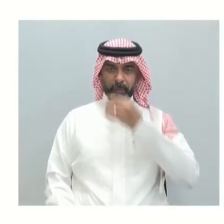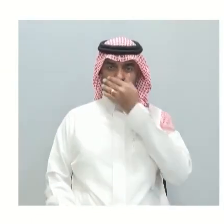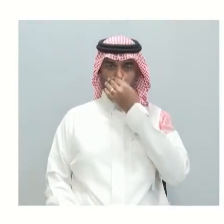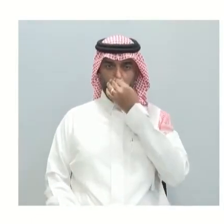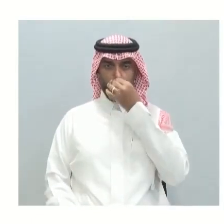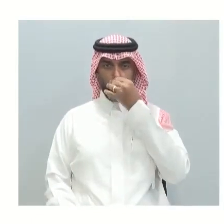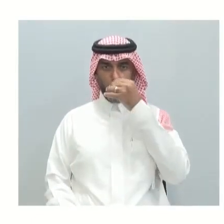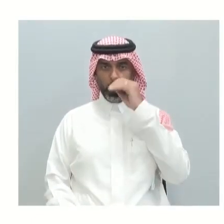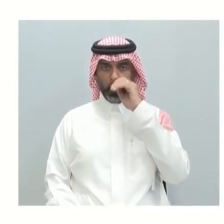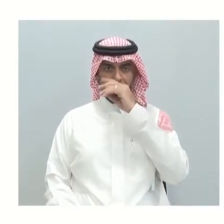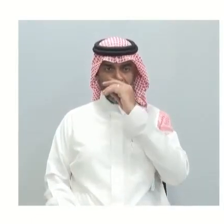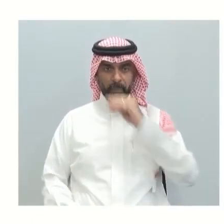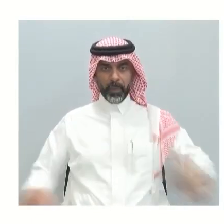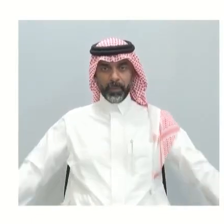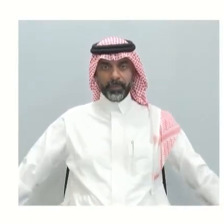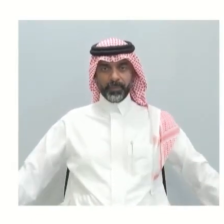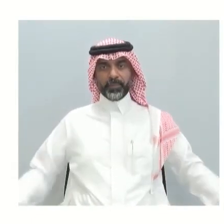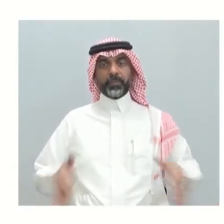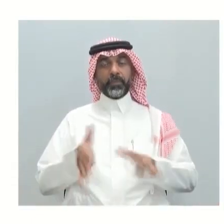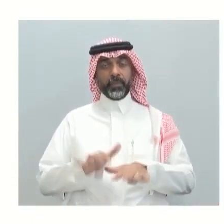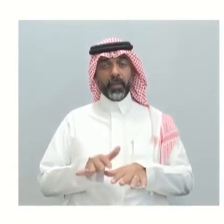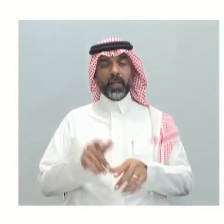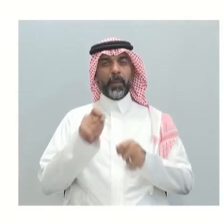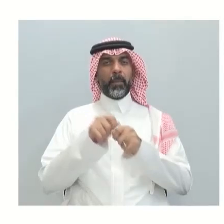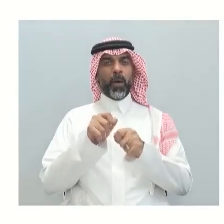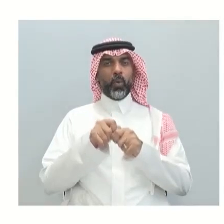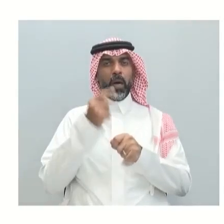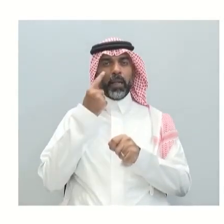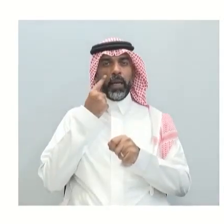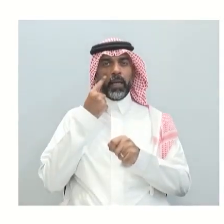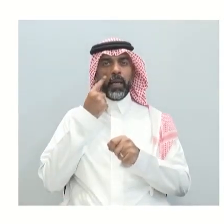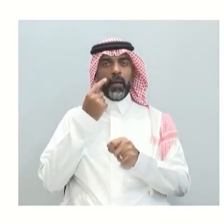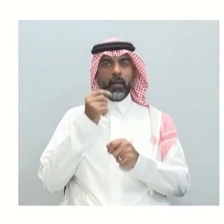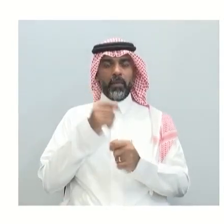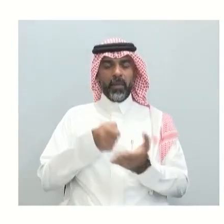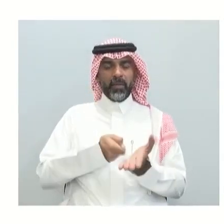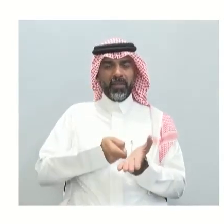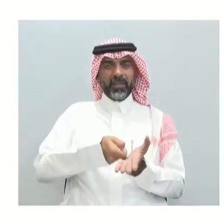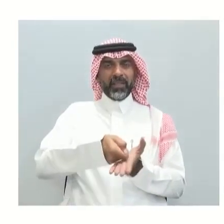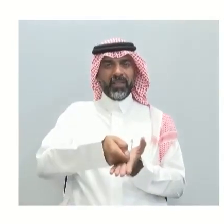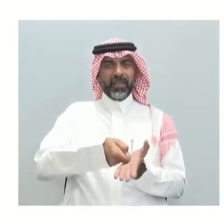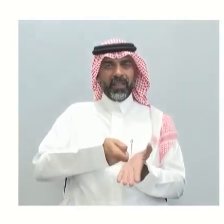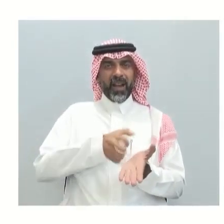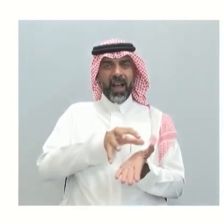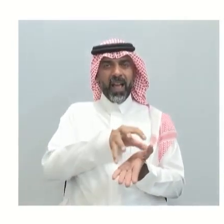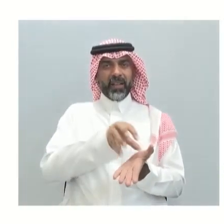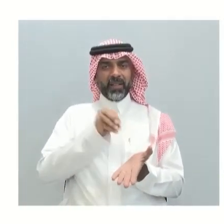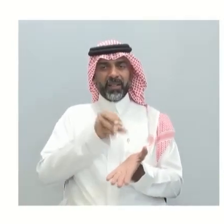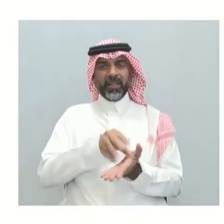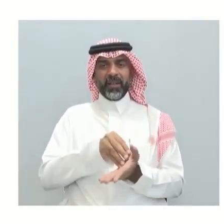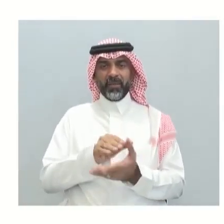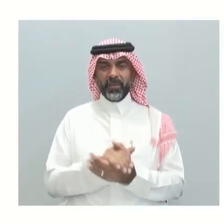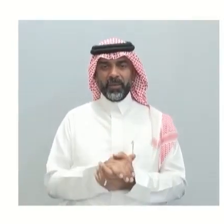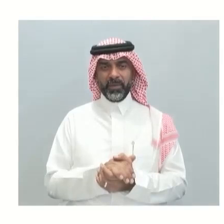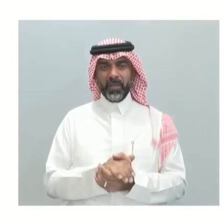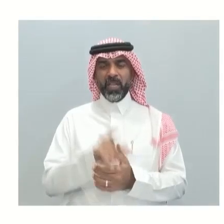اللحوم من ضمن انواع المخلوقات غير ذات التغذيه المخلوقات الكانسه مثل ما يظهر معنا هنا مخلوقات حيه تتغذى على اجزاء